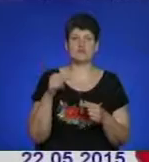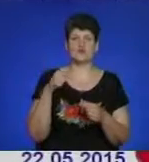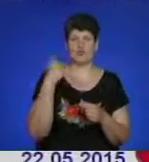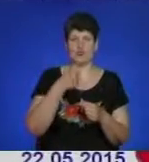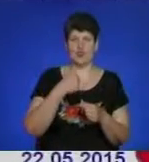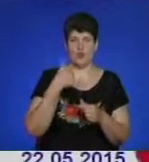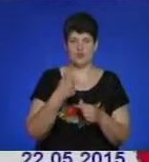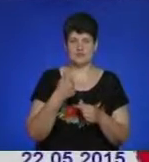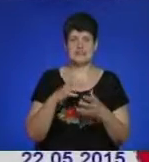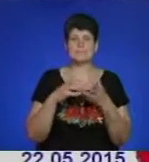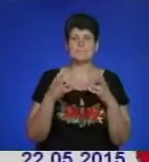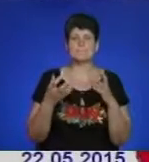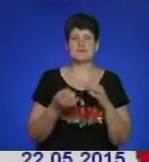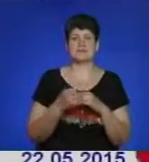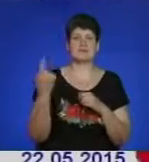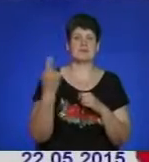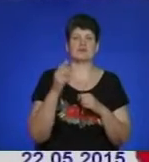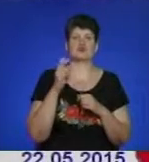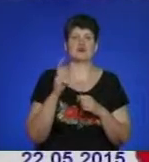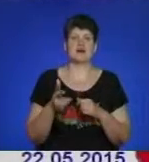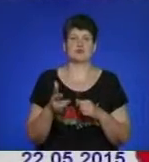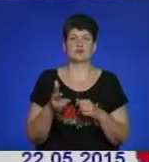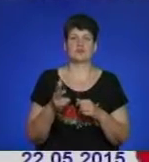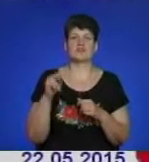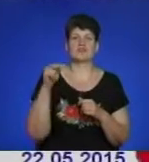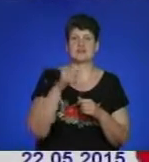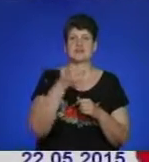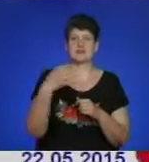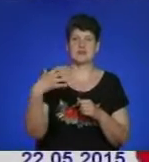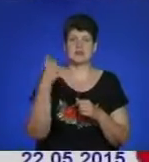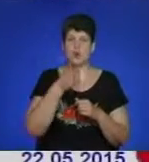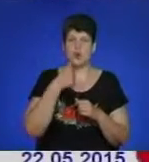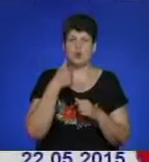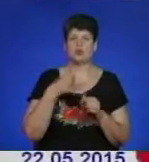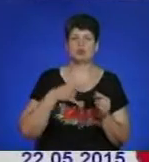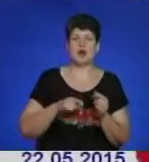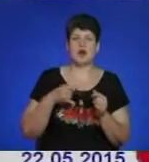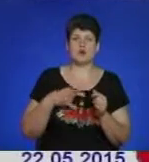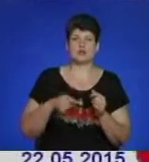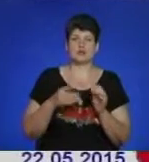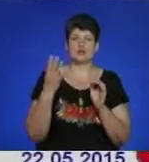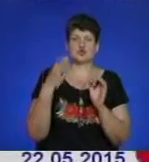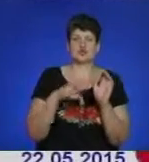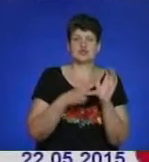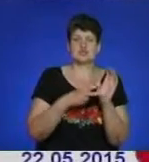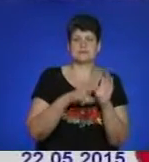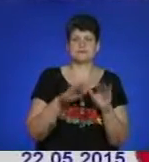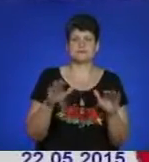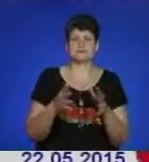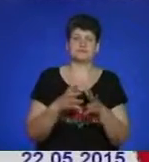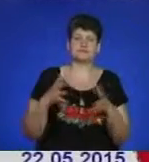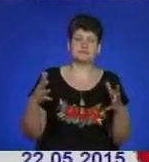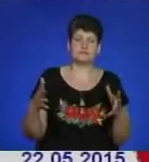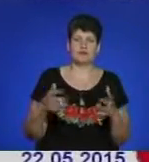році, за підсумками першого кварталу 2015 року, народилося на 47 діток більше,